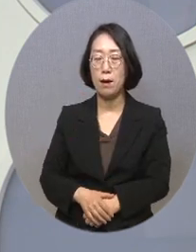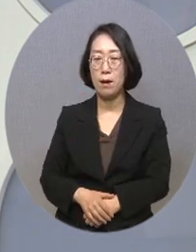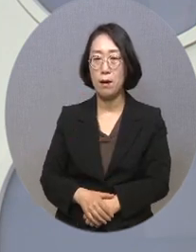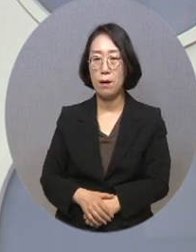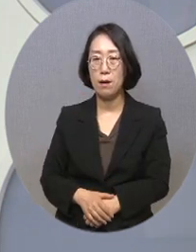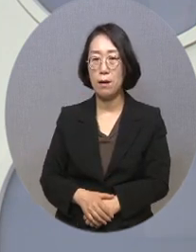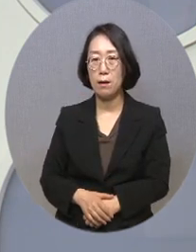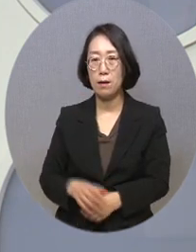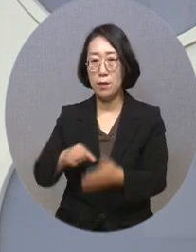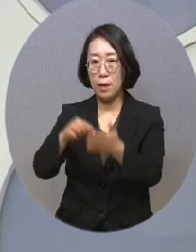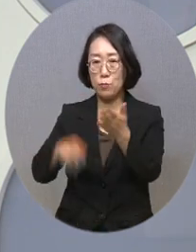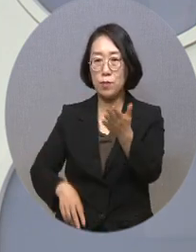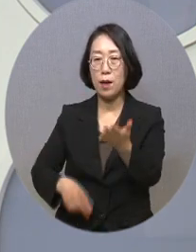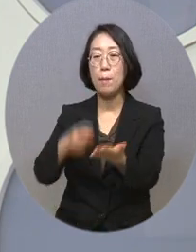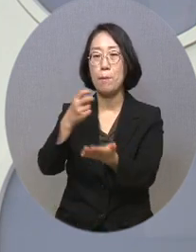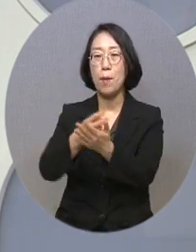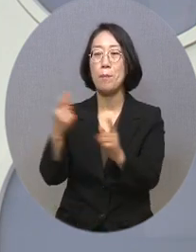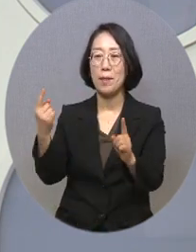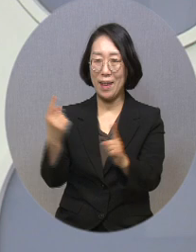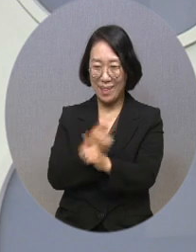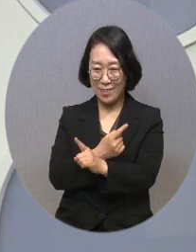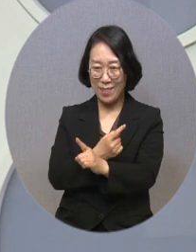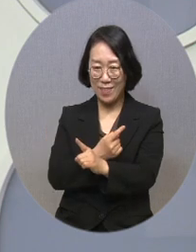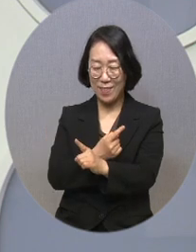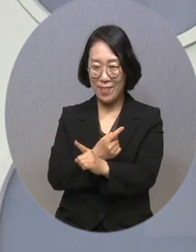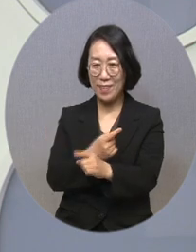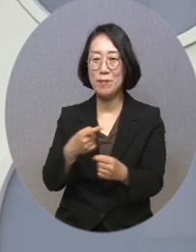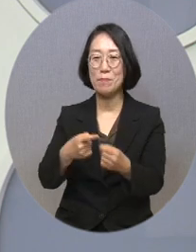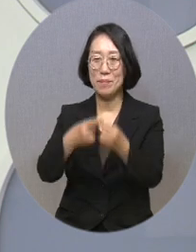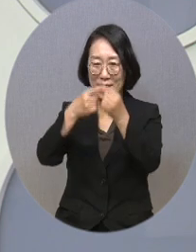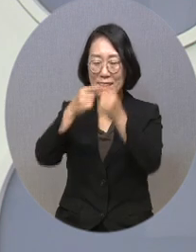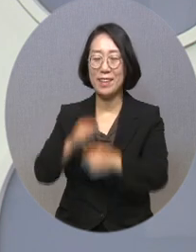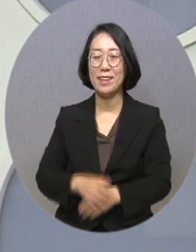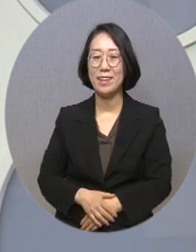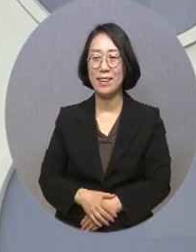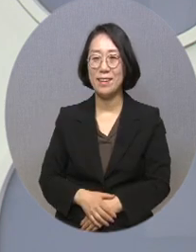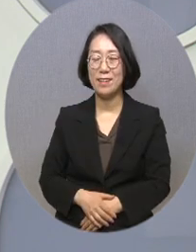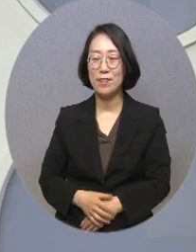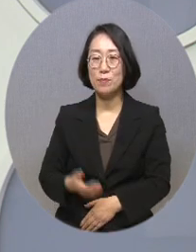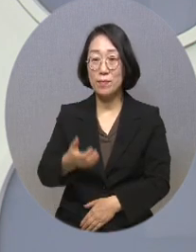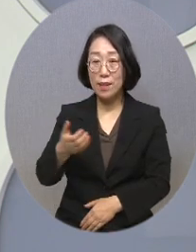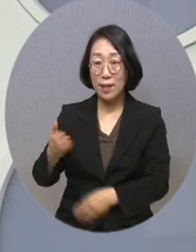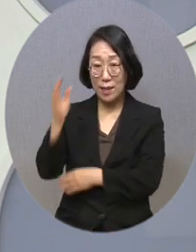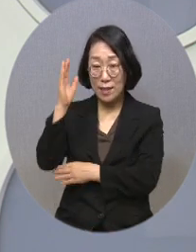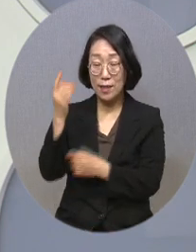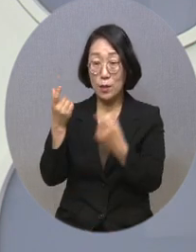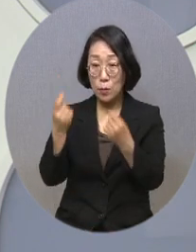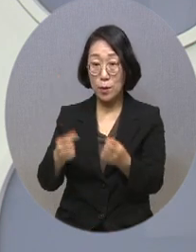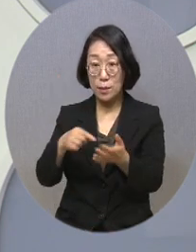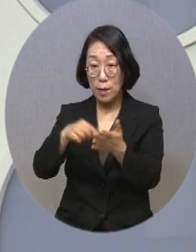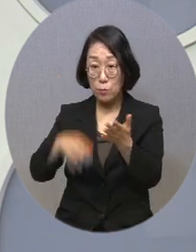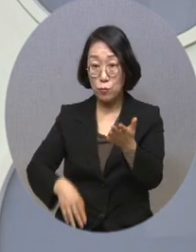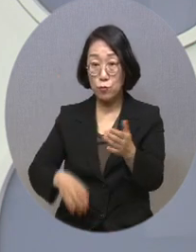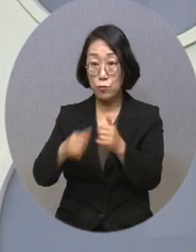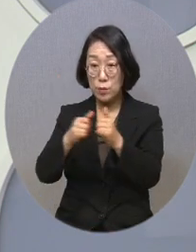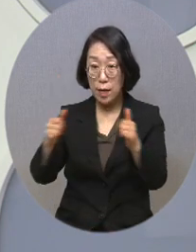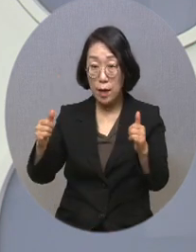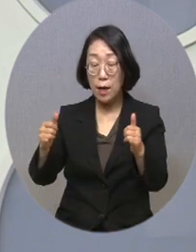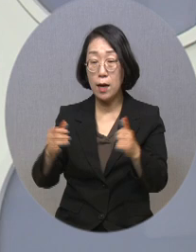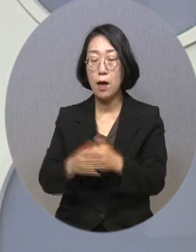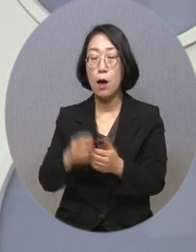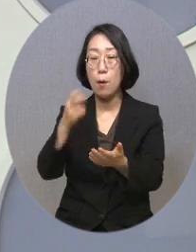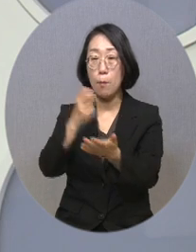아젠다인 네. 세무사법 개정이었습니다. 아까 말씀드린 것처럼 우리 세무사법이